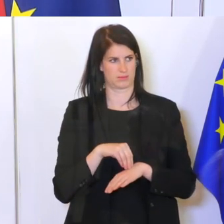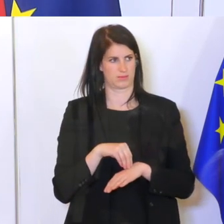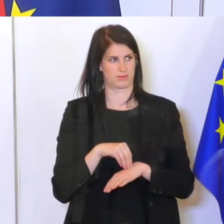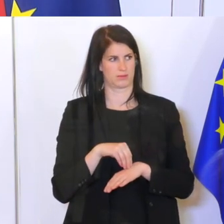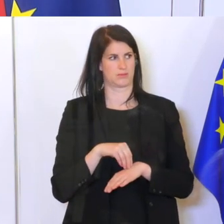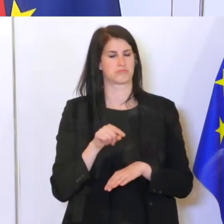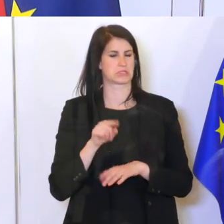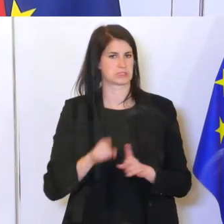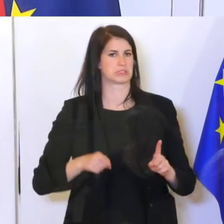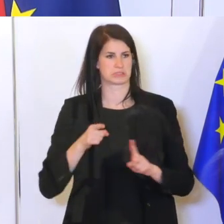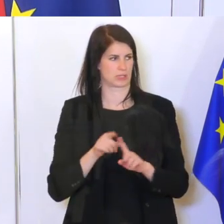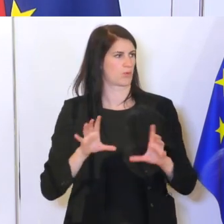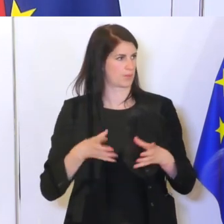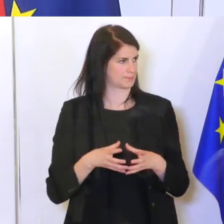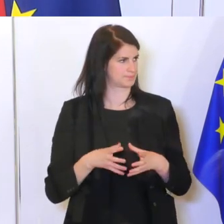Das ist die Zielgruppe.